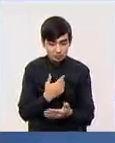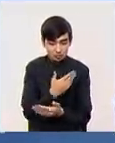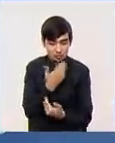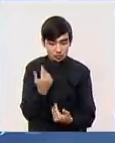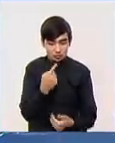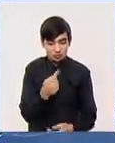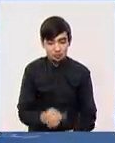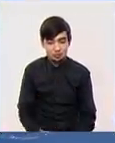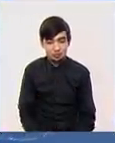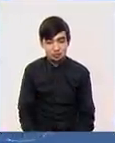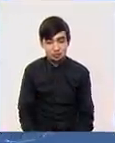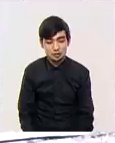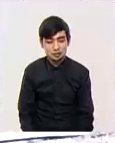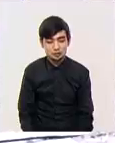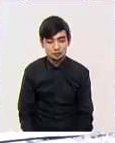налиды.